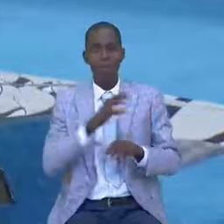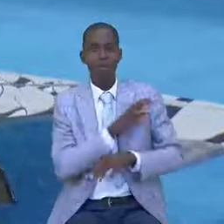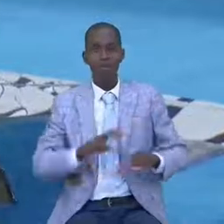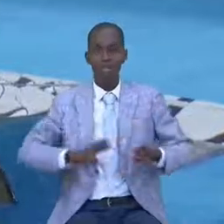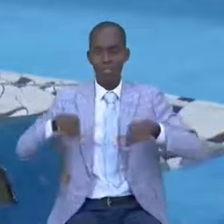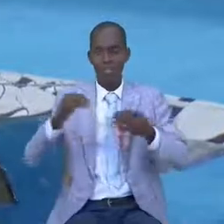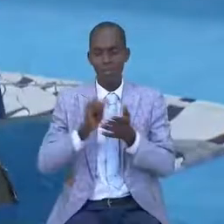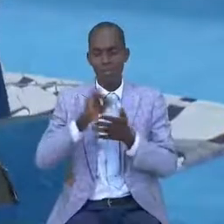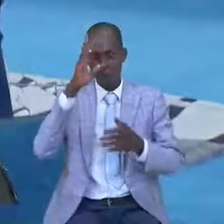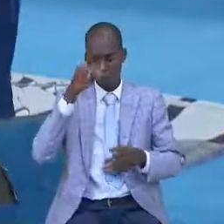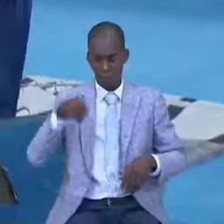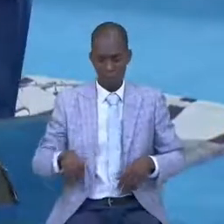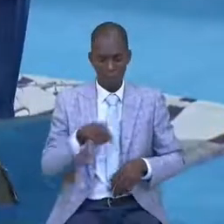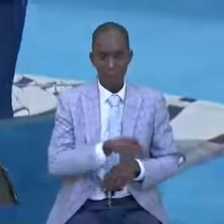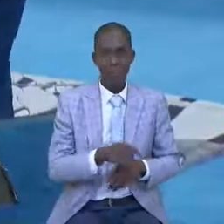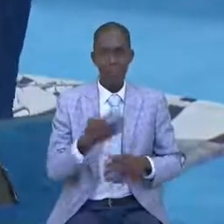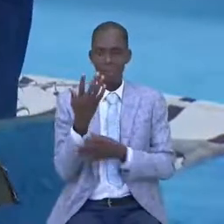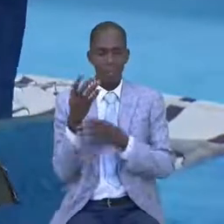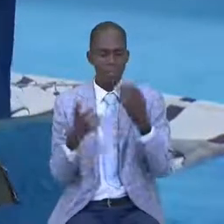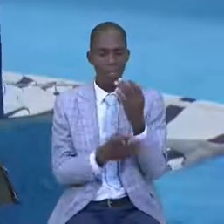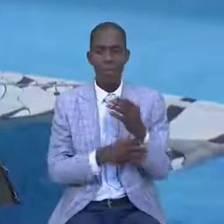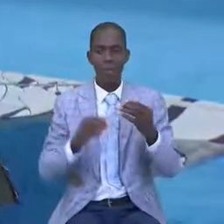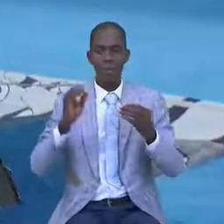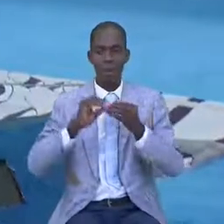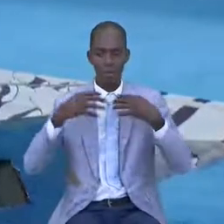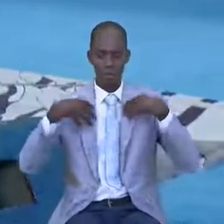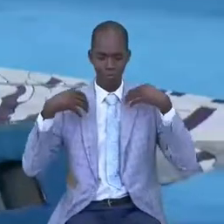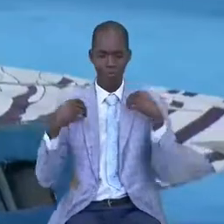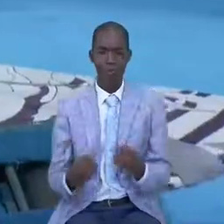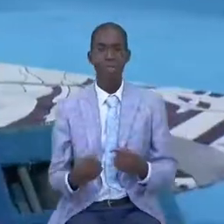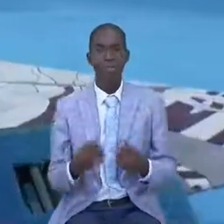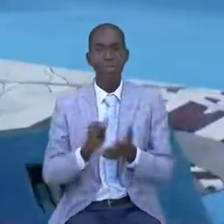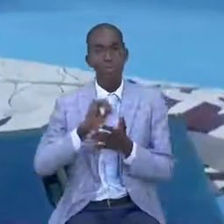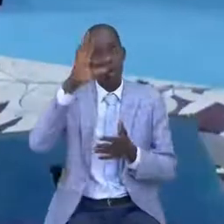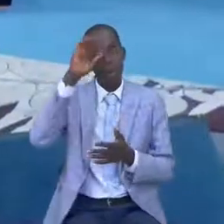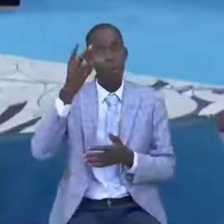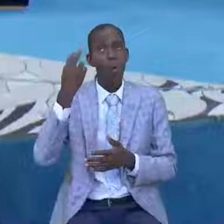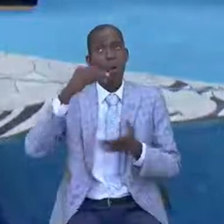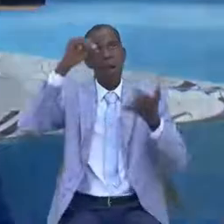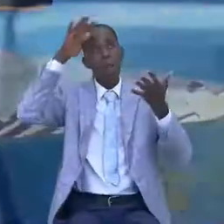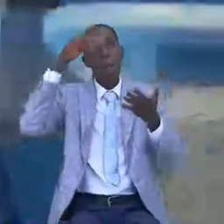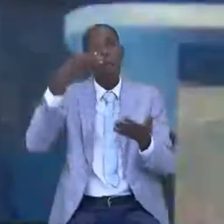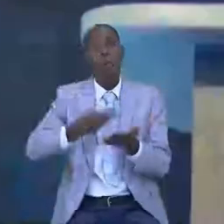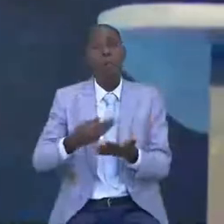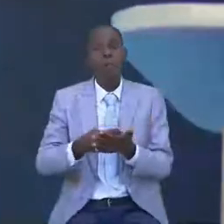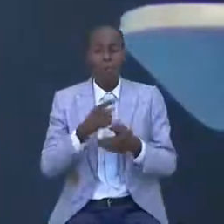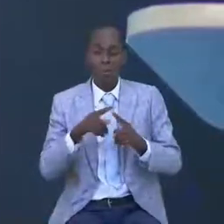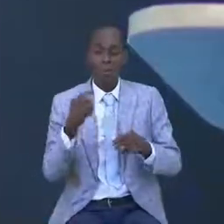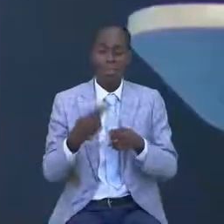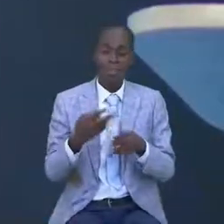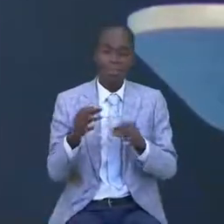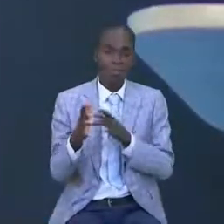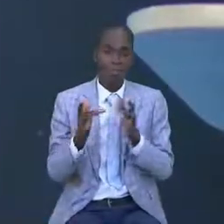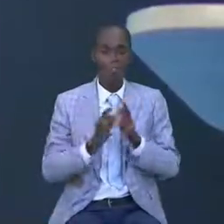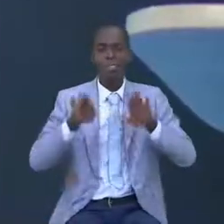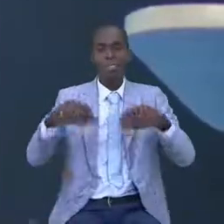l'aumône, mais le nom de Christ lui a donné les pieds, les jambes, la force. Il